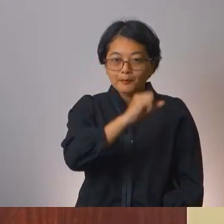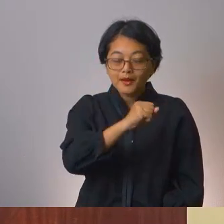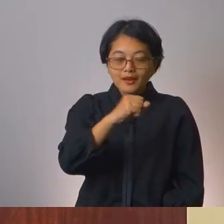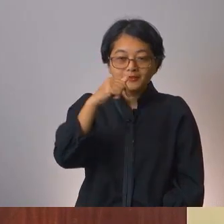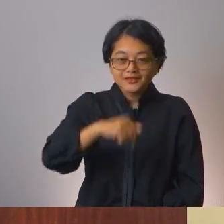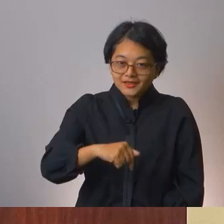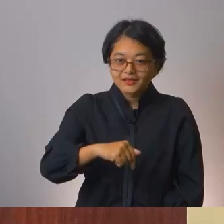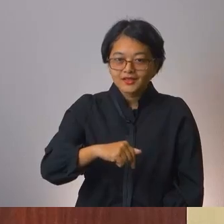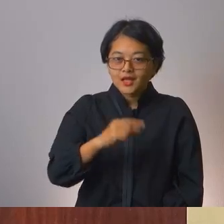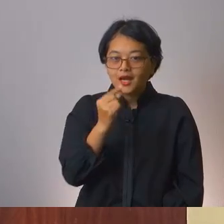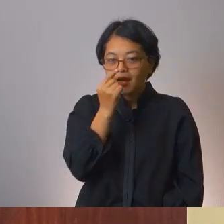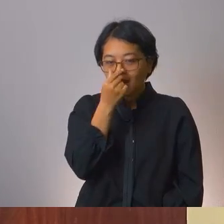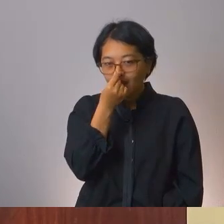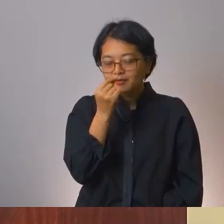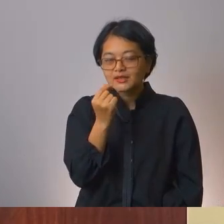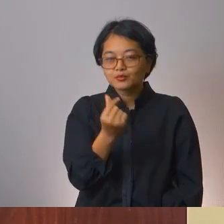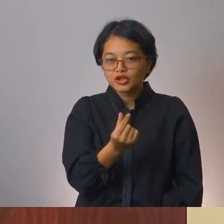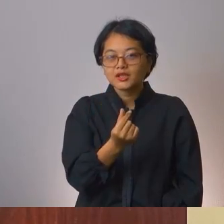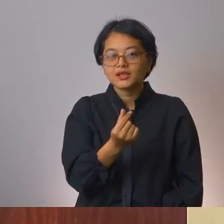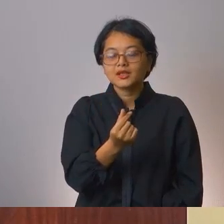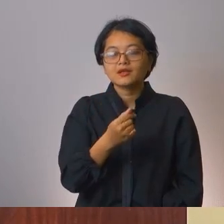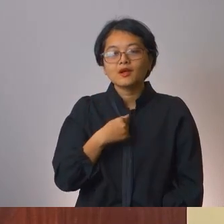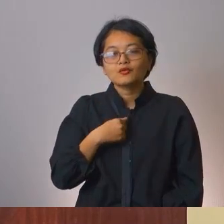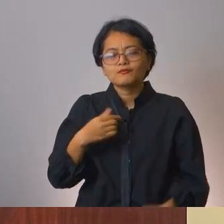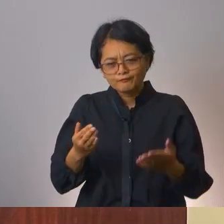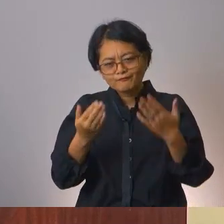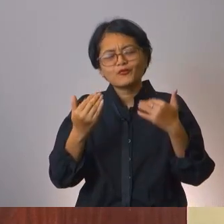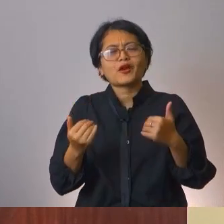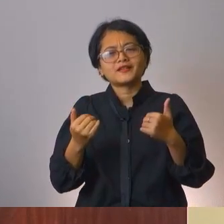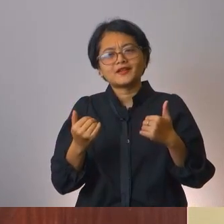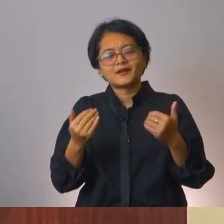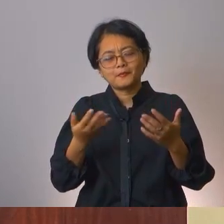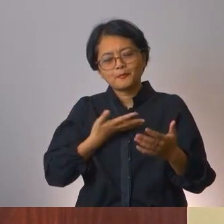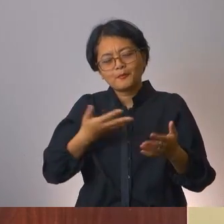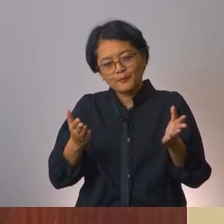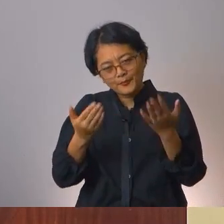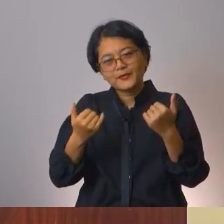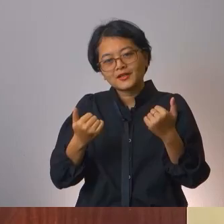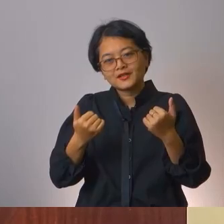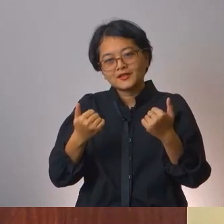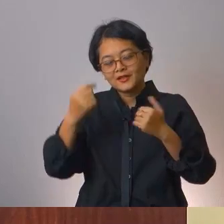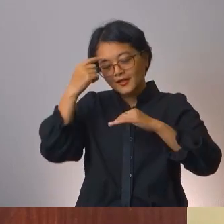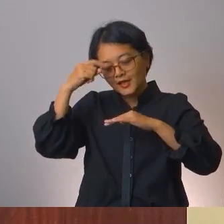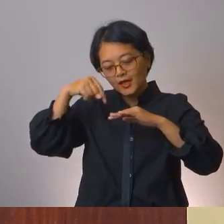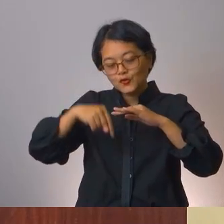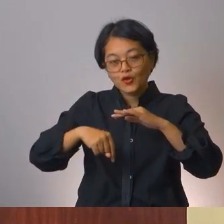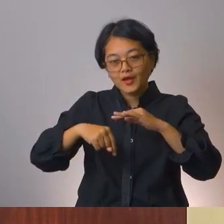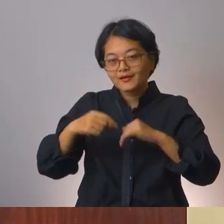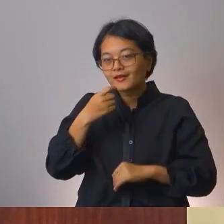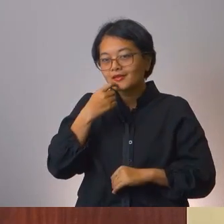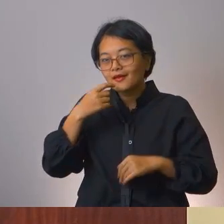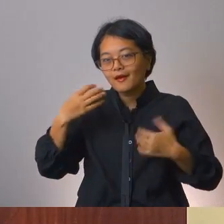ini, saya mengajak Bapak Ibu Saudara untuk merenungkan sebuah tema yang